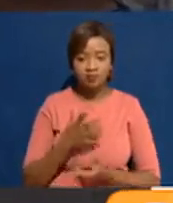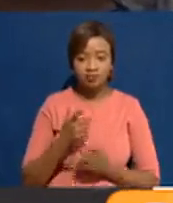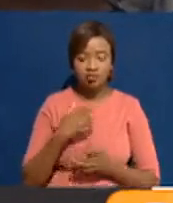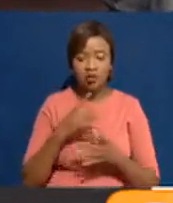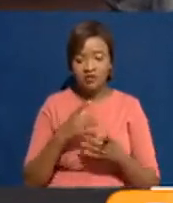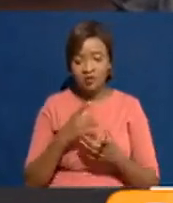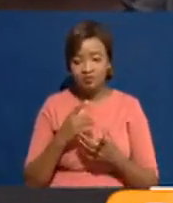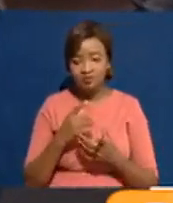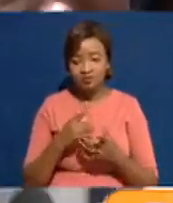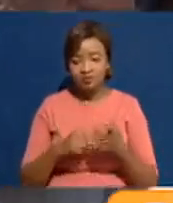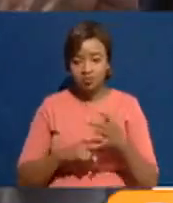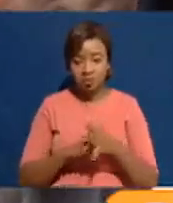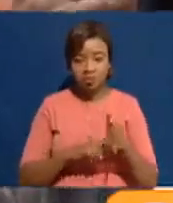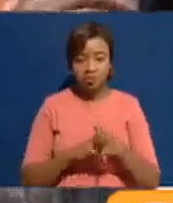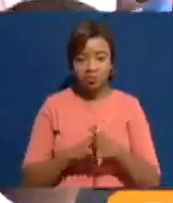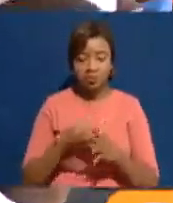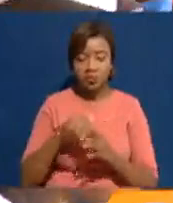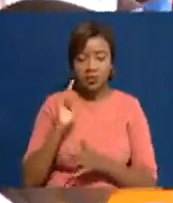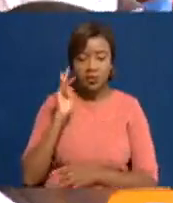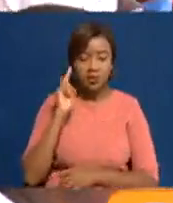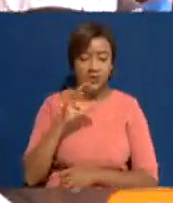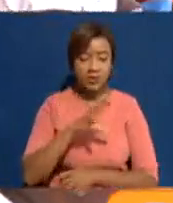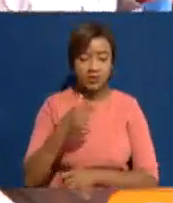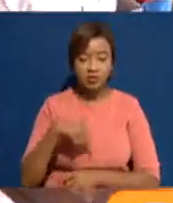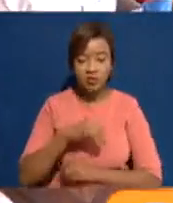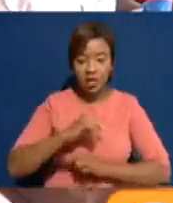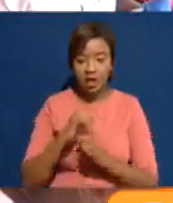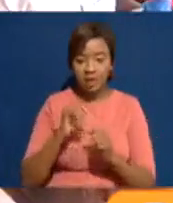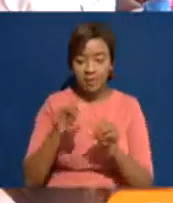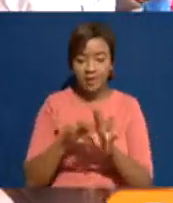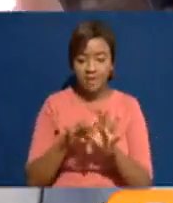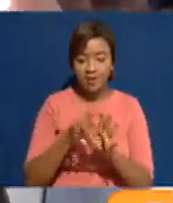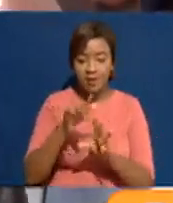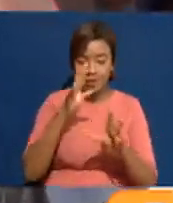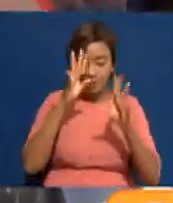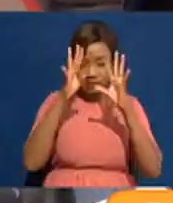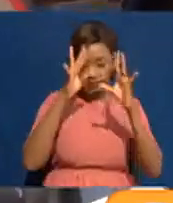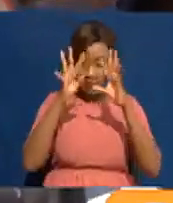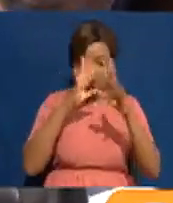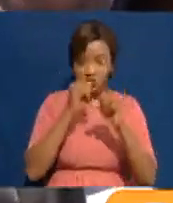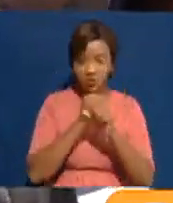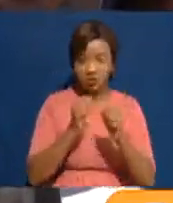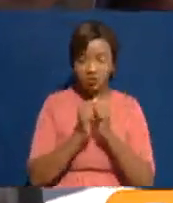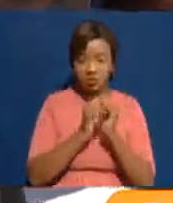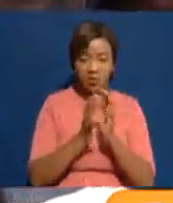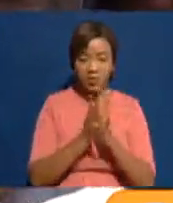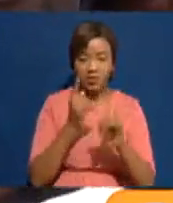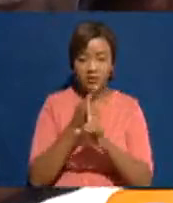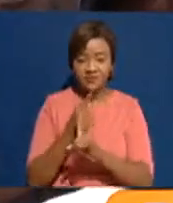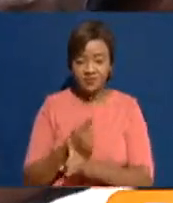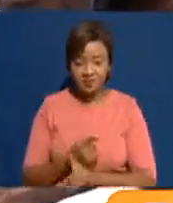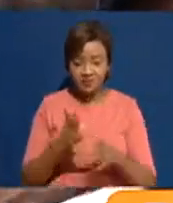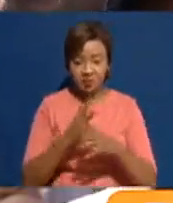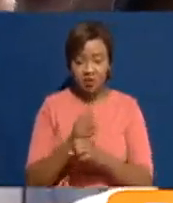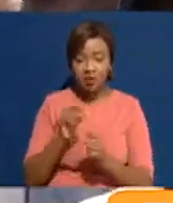come together and share love. We are happy to be part of this initiative with Inakoch, CSR that is